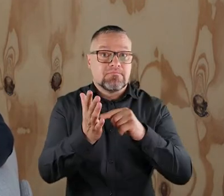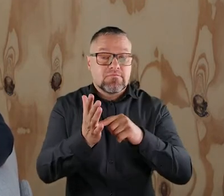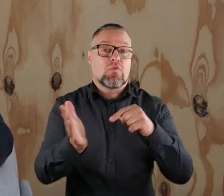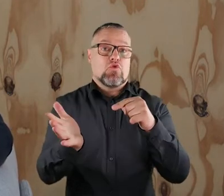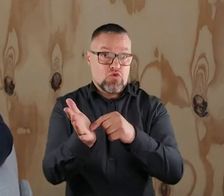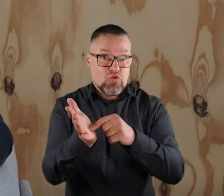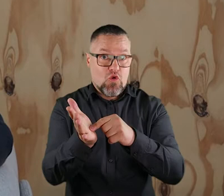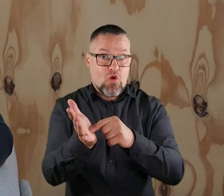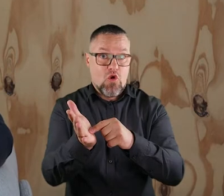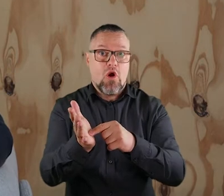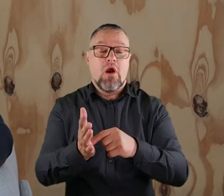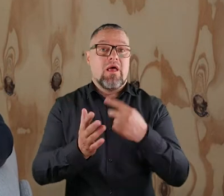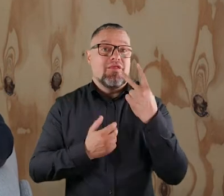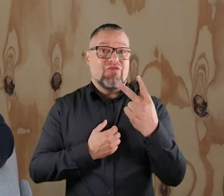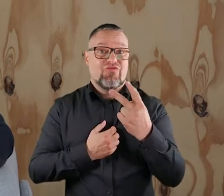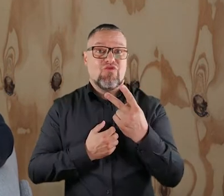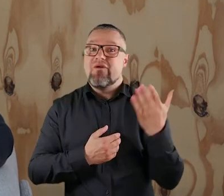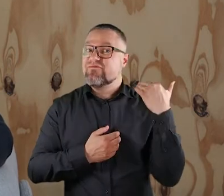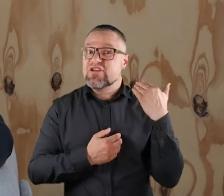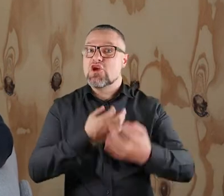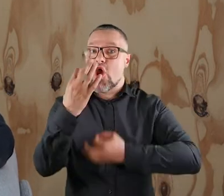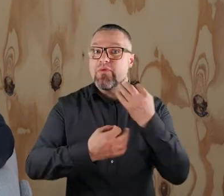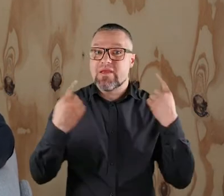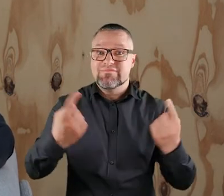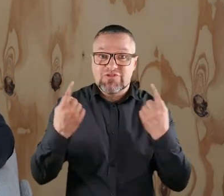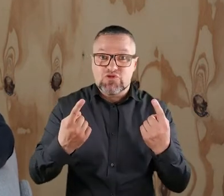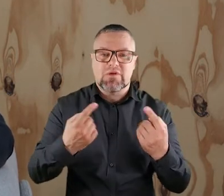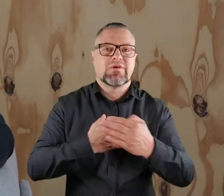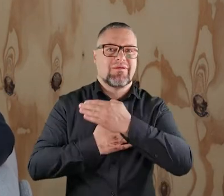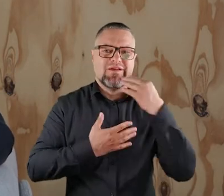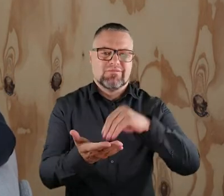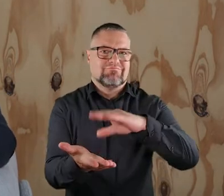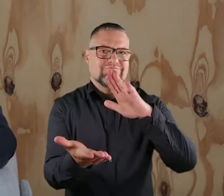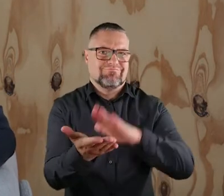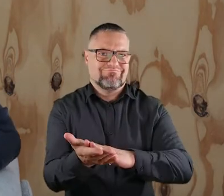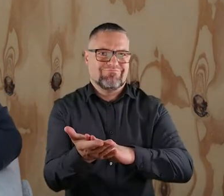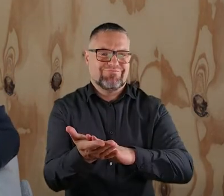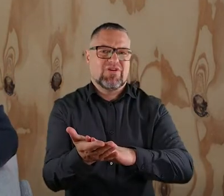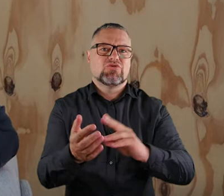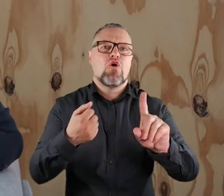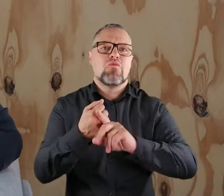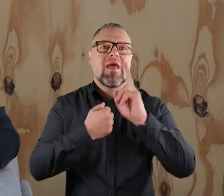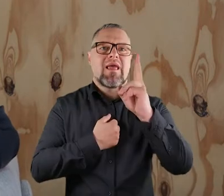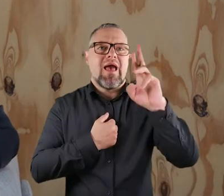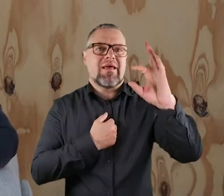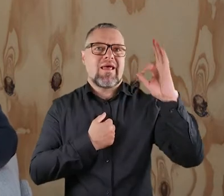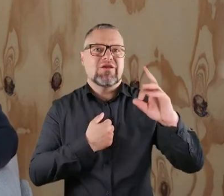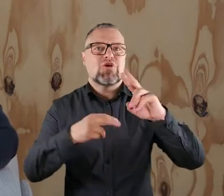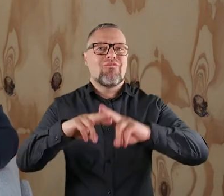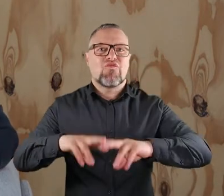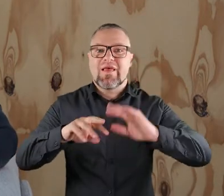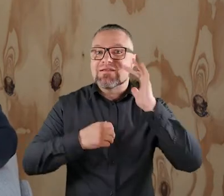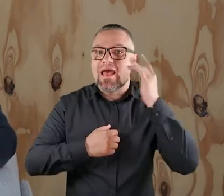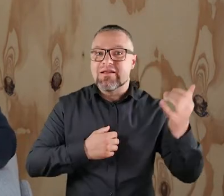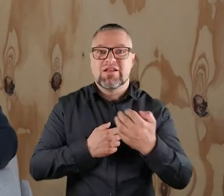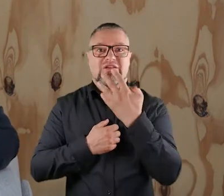I wówczas w tych obu przedstawionych przeze mnie wcześniej sytuacjach wystarczy, że wpiszecie Państwo numer KRS Fundacji